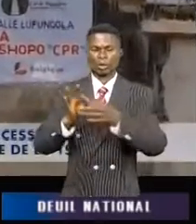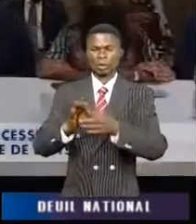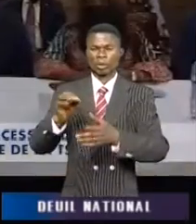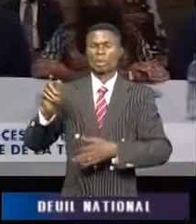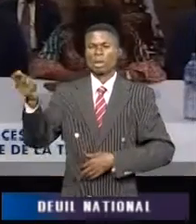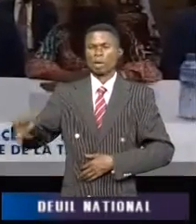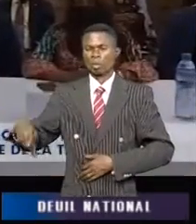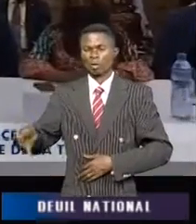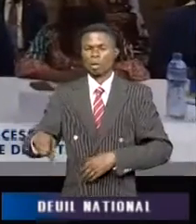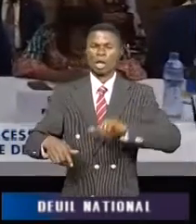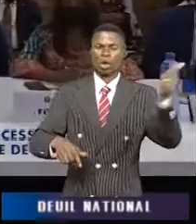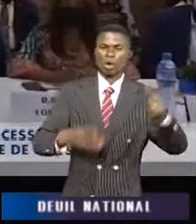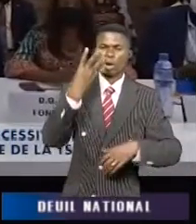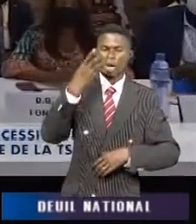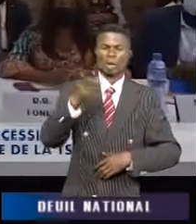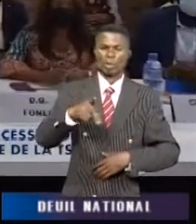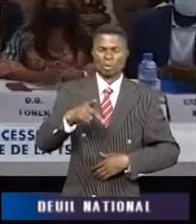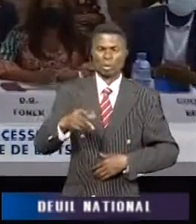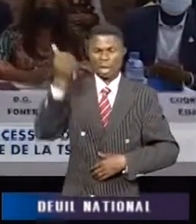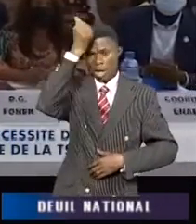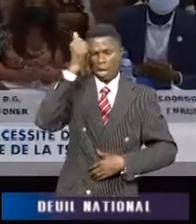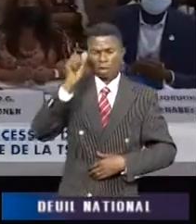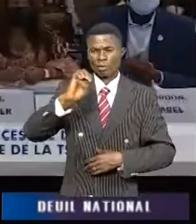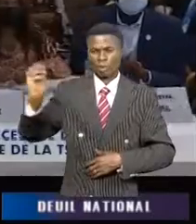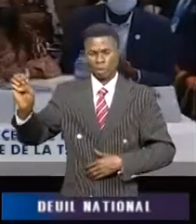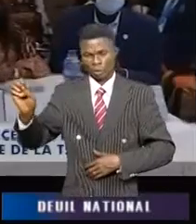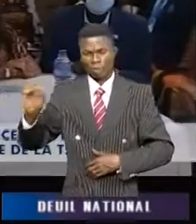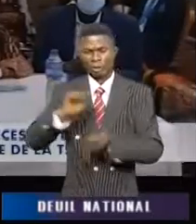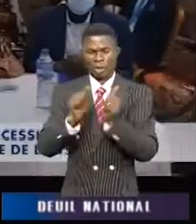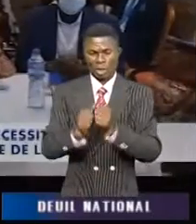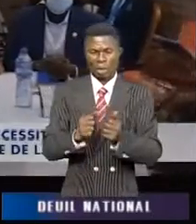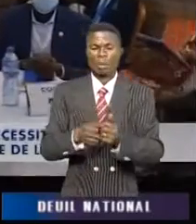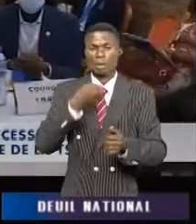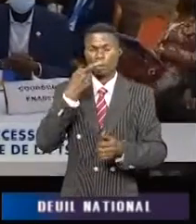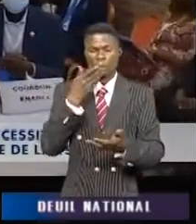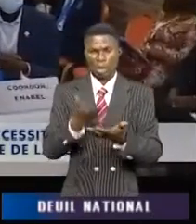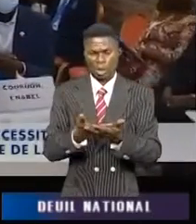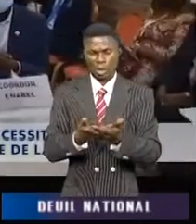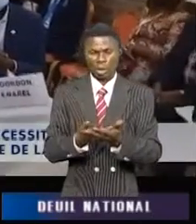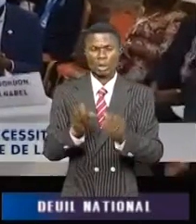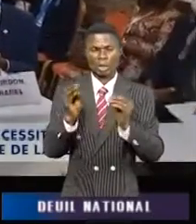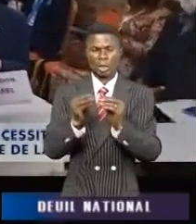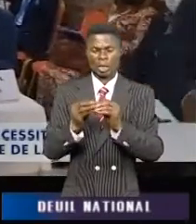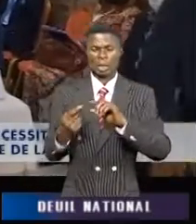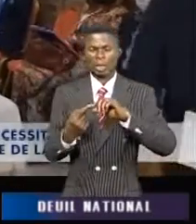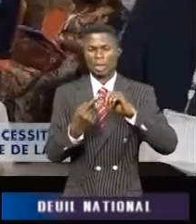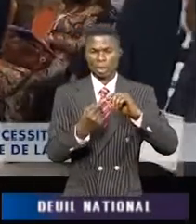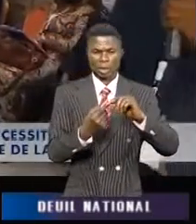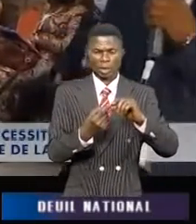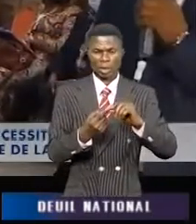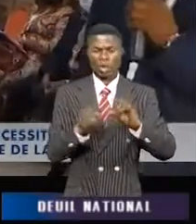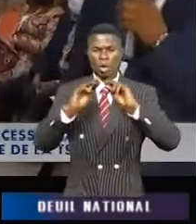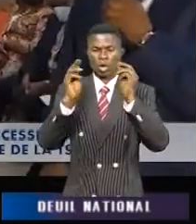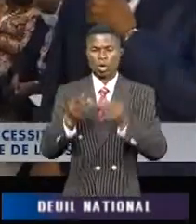à 4 provinces ainsi que l'Afrique australe. La question était sur la table lors de la session extraordinaire de la